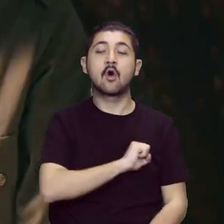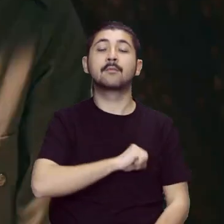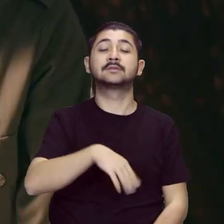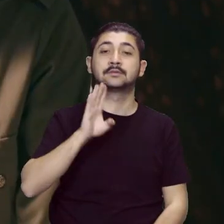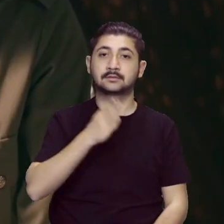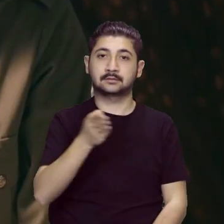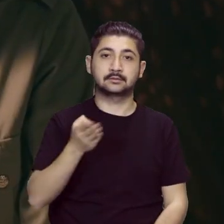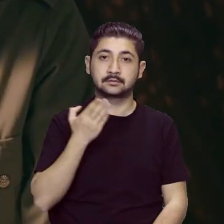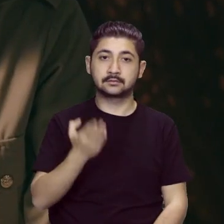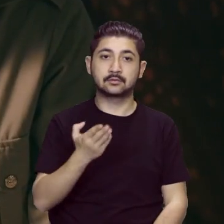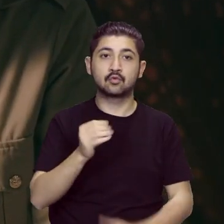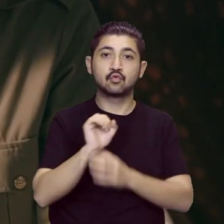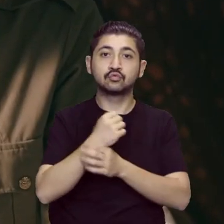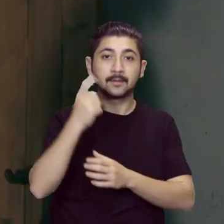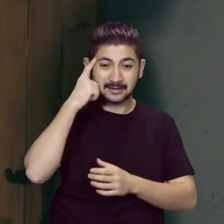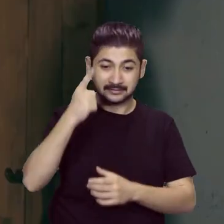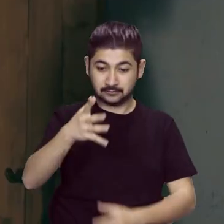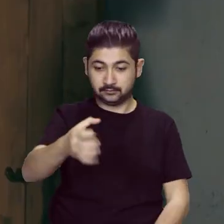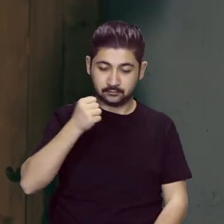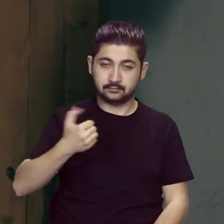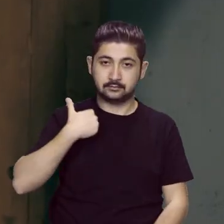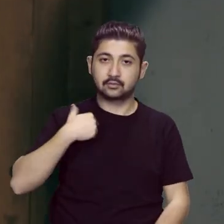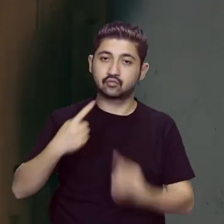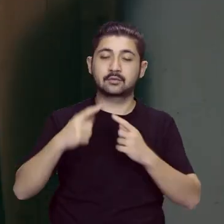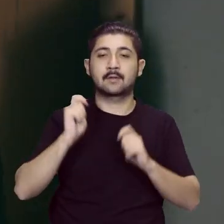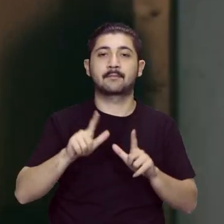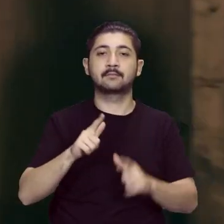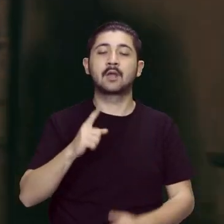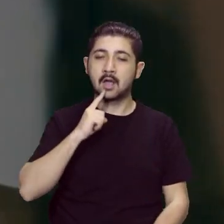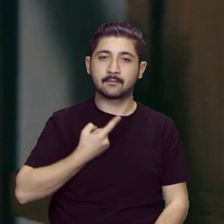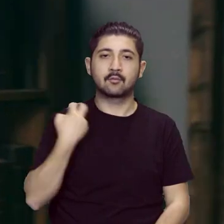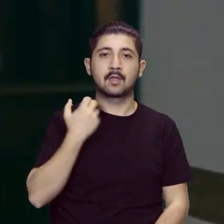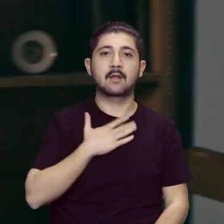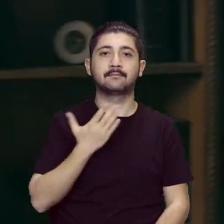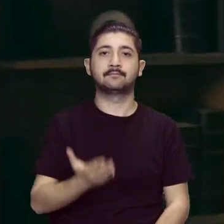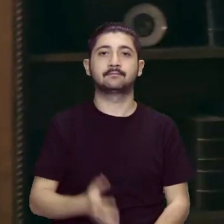Korkmasınlar. Usta başını da al bana gel. Baş üstüne kumandanım.